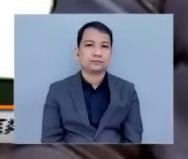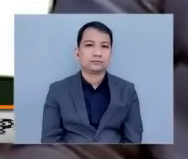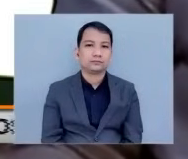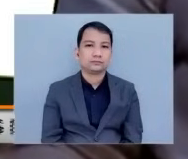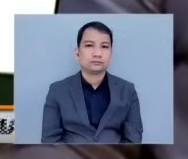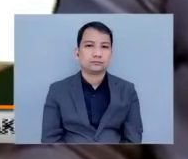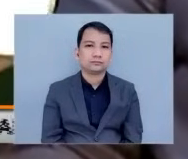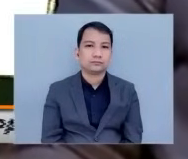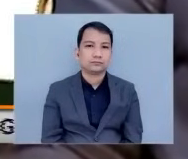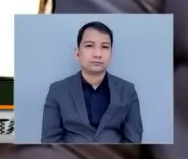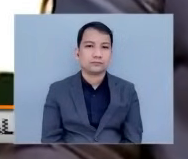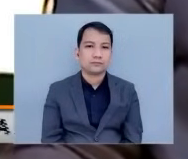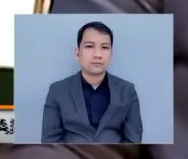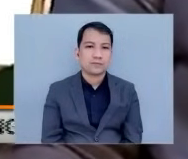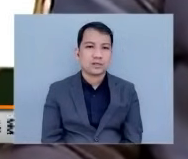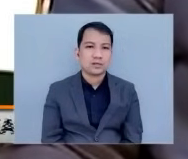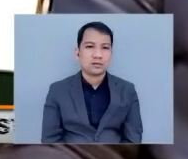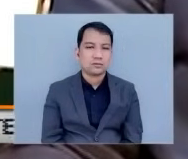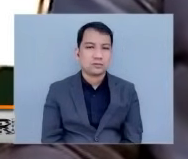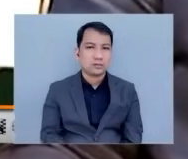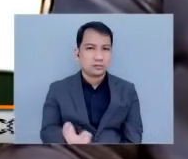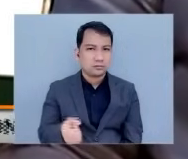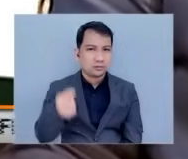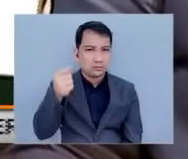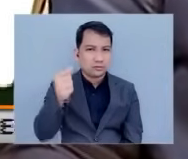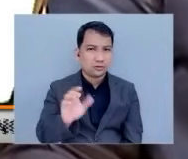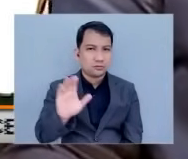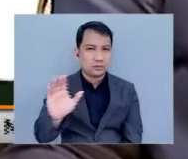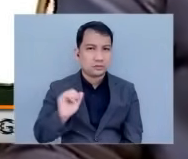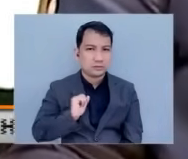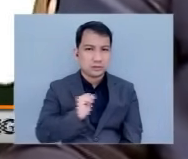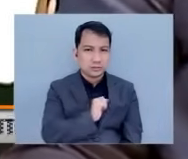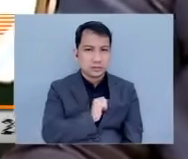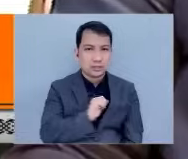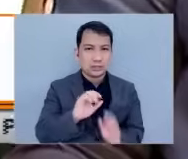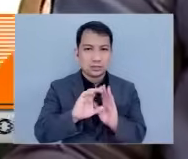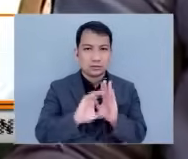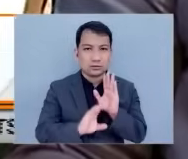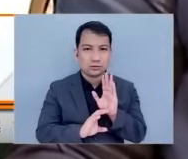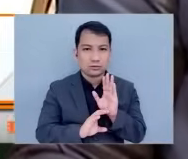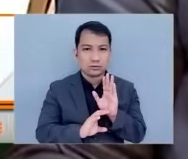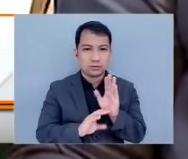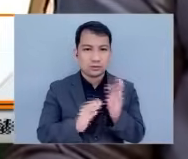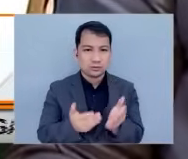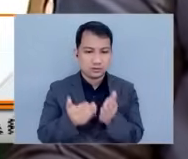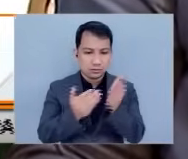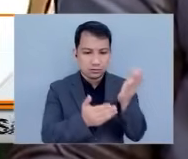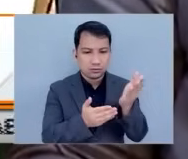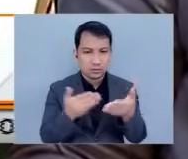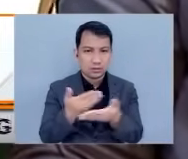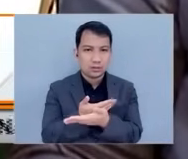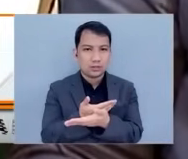Sa gitna ng nakabinbing deliberasyon ng Senado sa charter change, nagsumite na rin ng panibagong joint